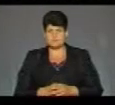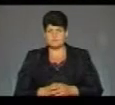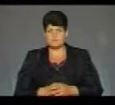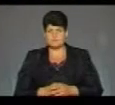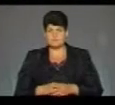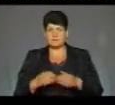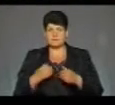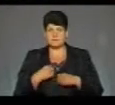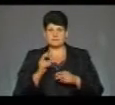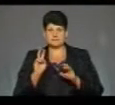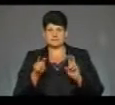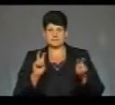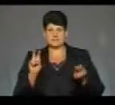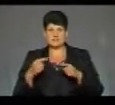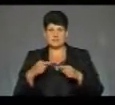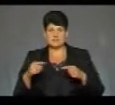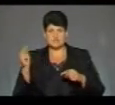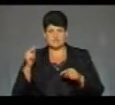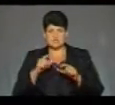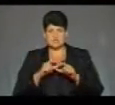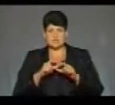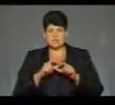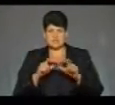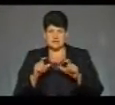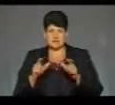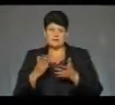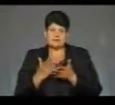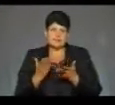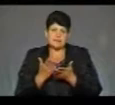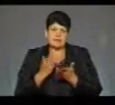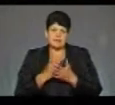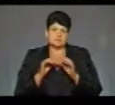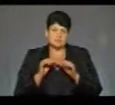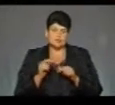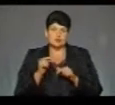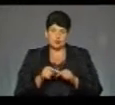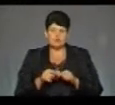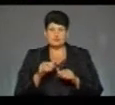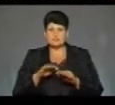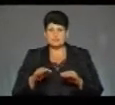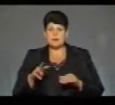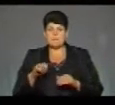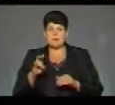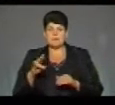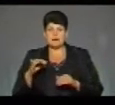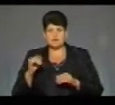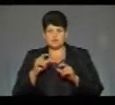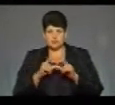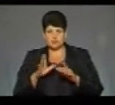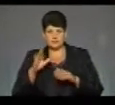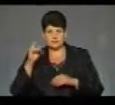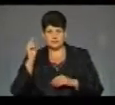відвідали інші навчальні заклади, де є перспектива того, що учні Манаївської школи навчатимуться